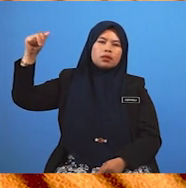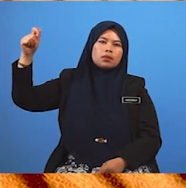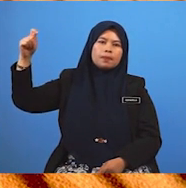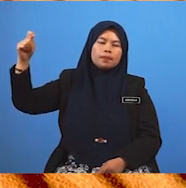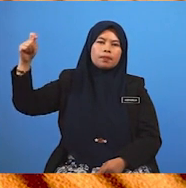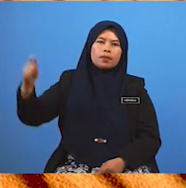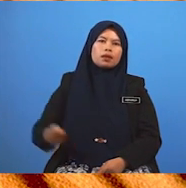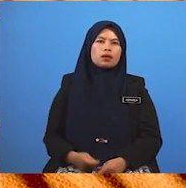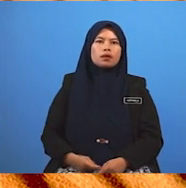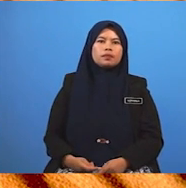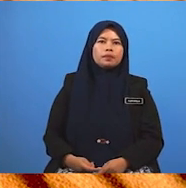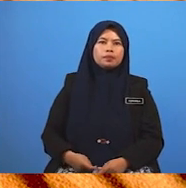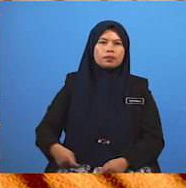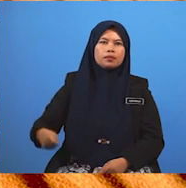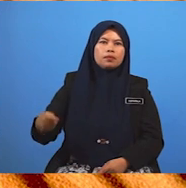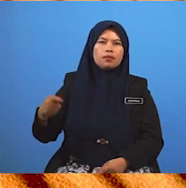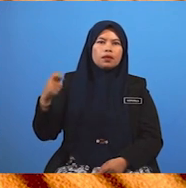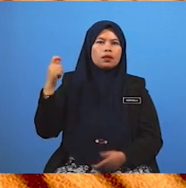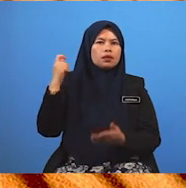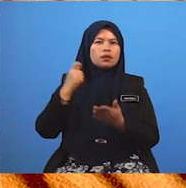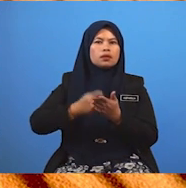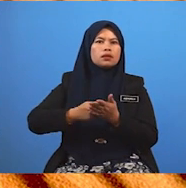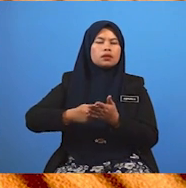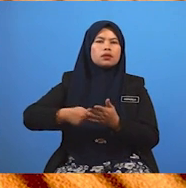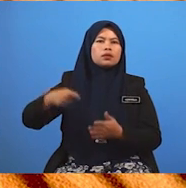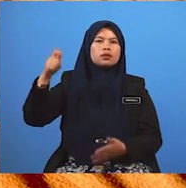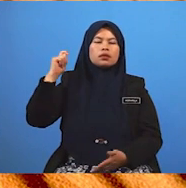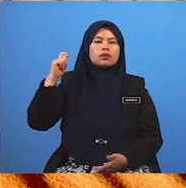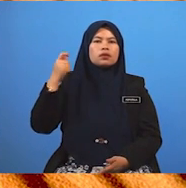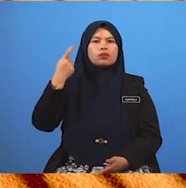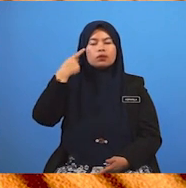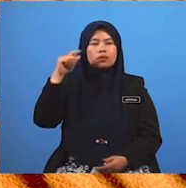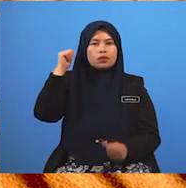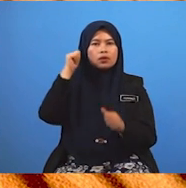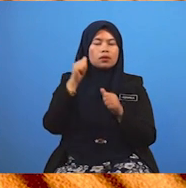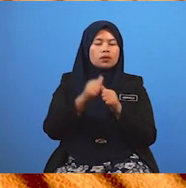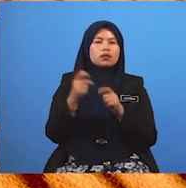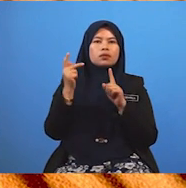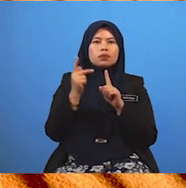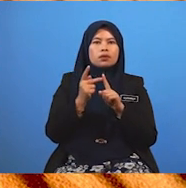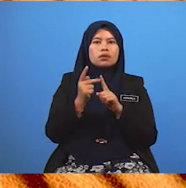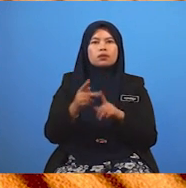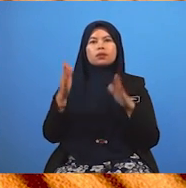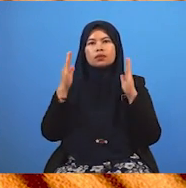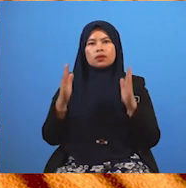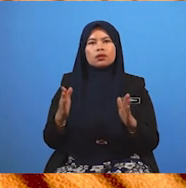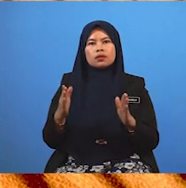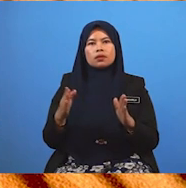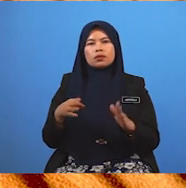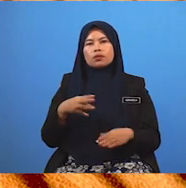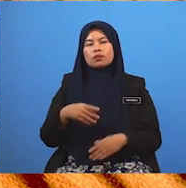untuk peringatan kepada manusia agar sentiasa memperbanyakkan amalan